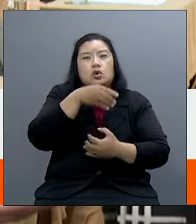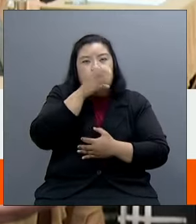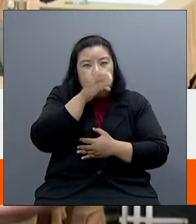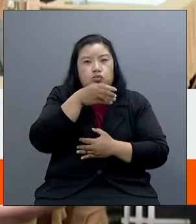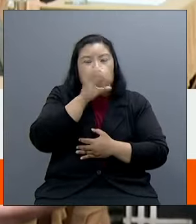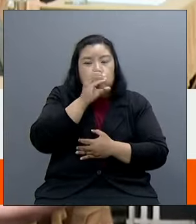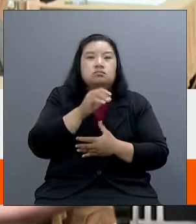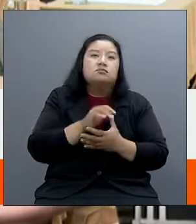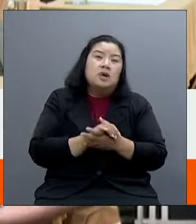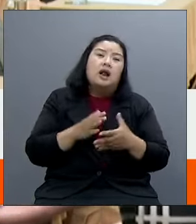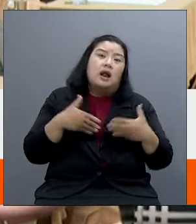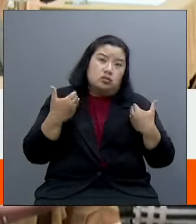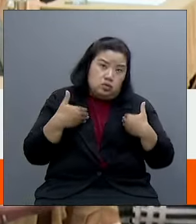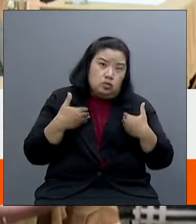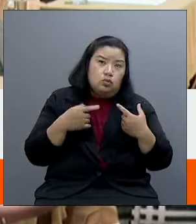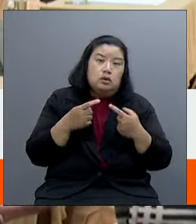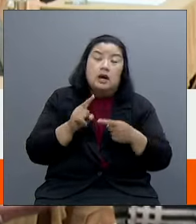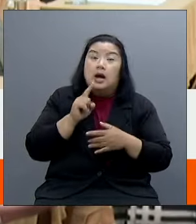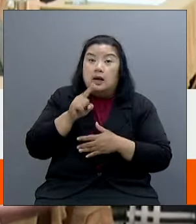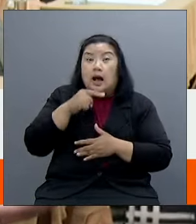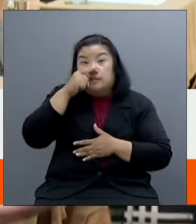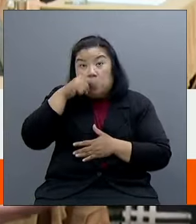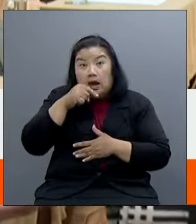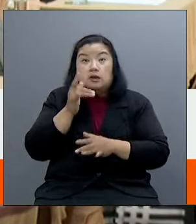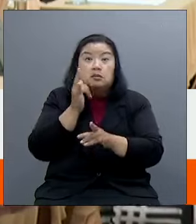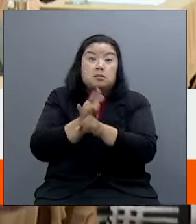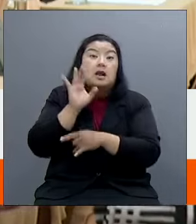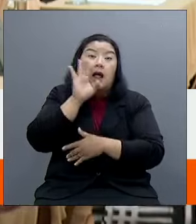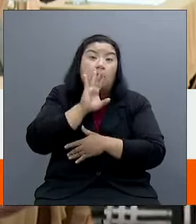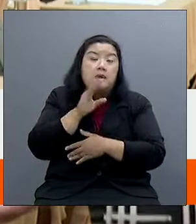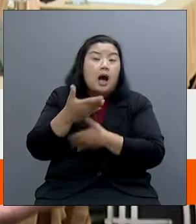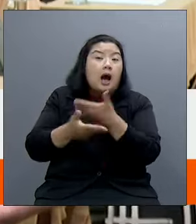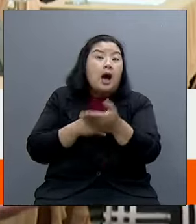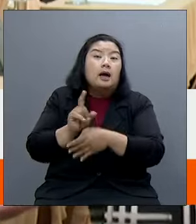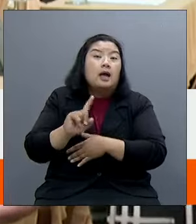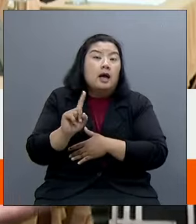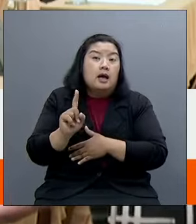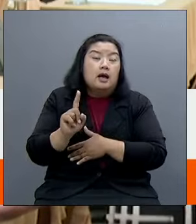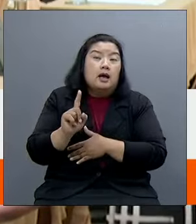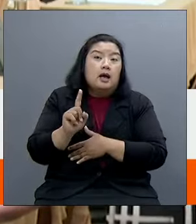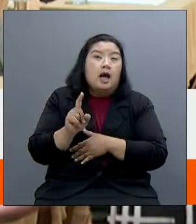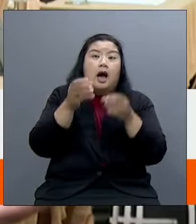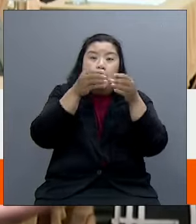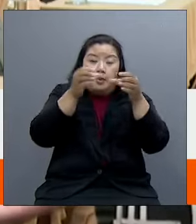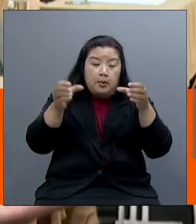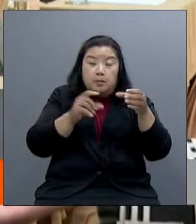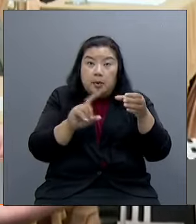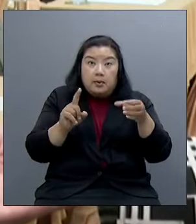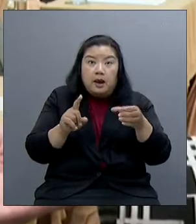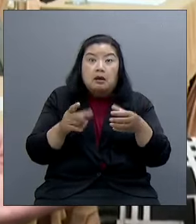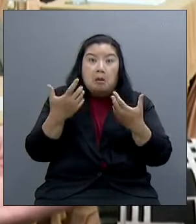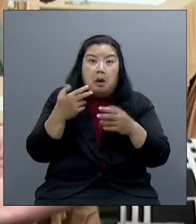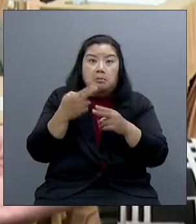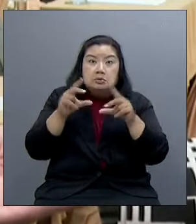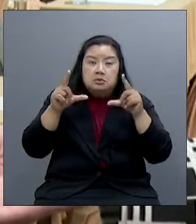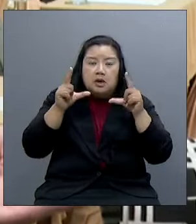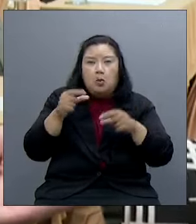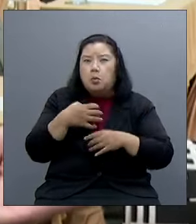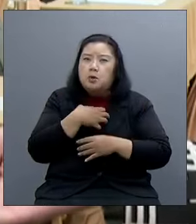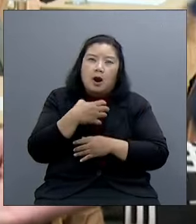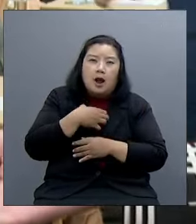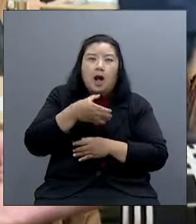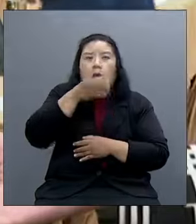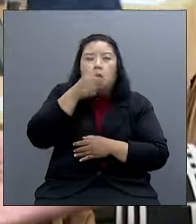ถามว่าประเทศไทยมีสุราอะไรที่เรียกว่ามีชื่อเสียงแล้วดึงดูดนักท่องเที่ยว